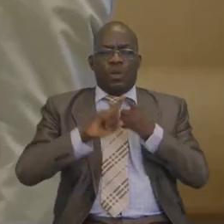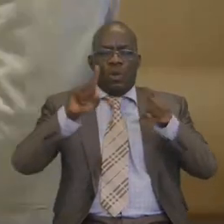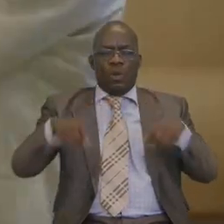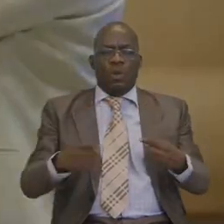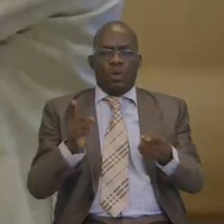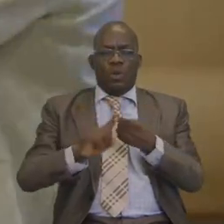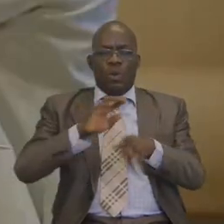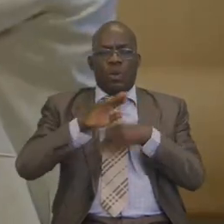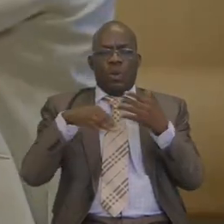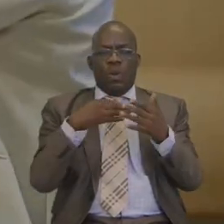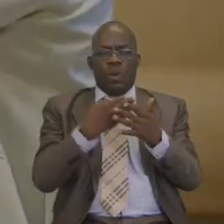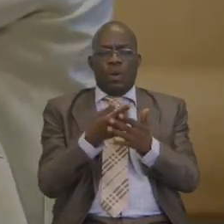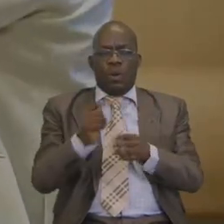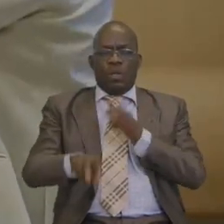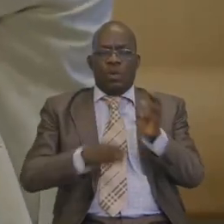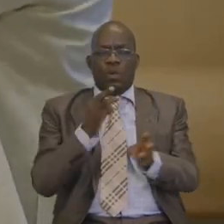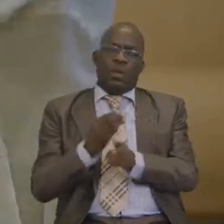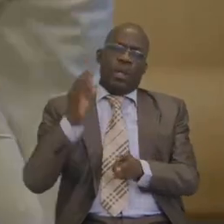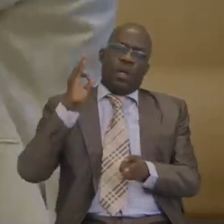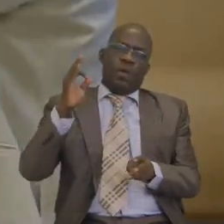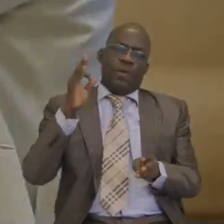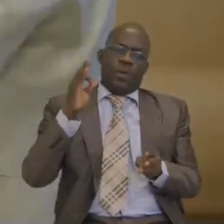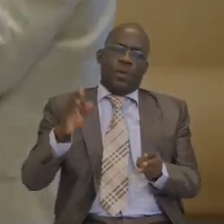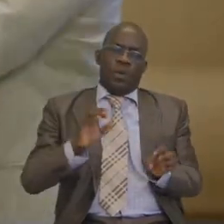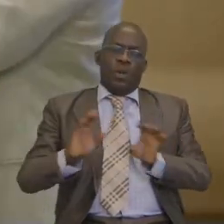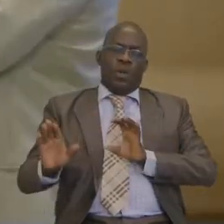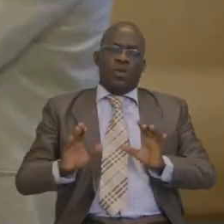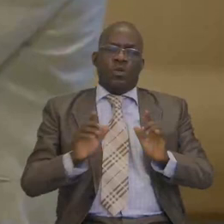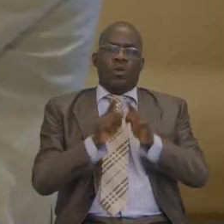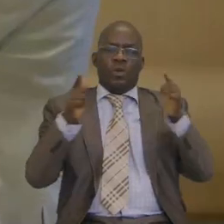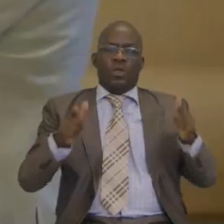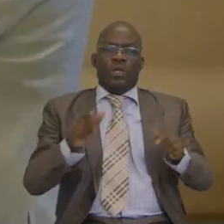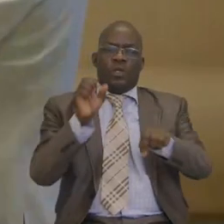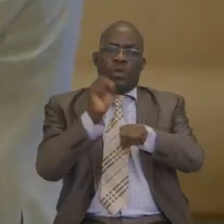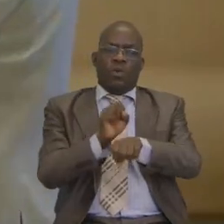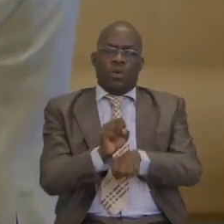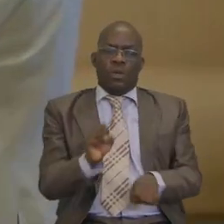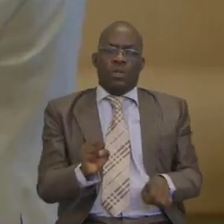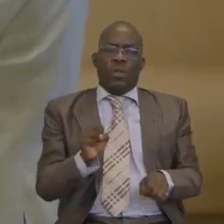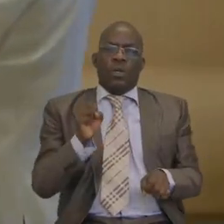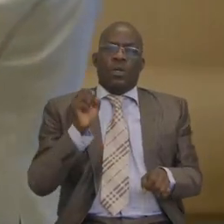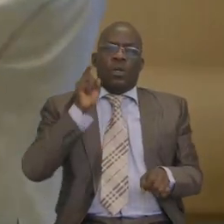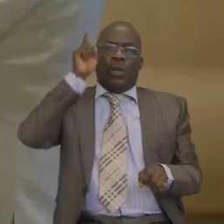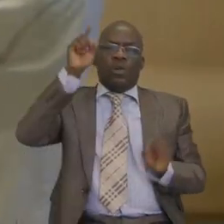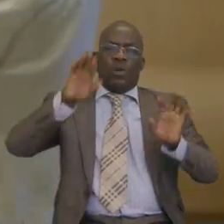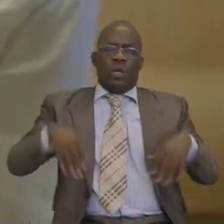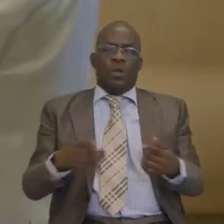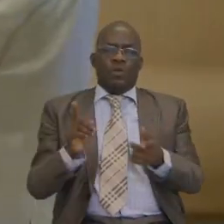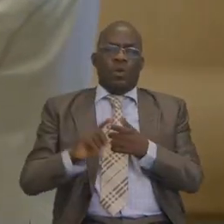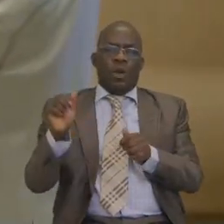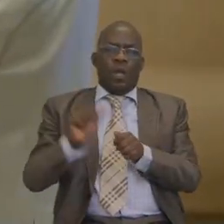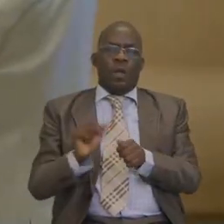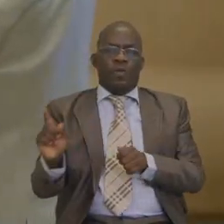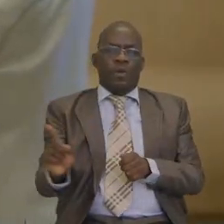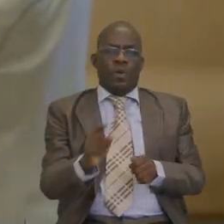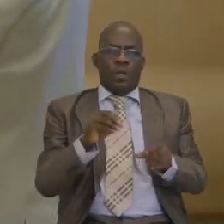aller partout dans le monde, pour évangéliser, faire des exploits, tu l'accordes à chacun au